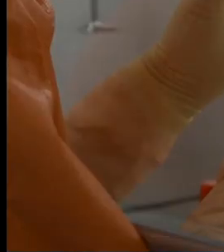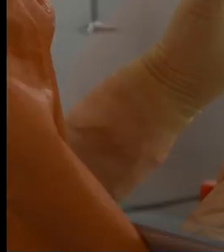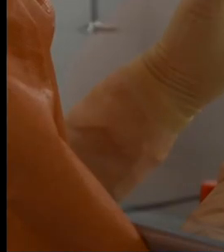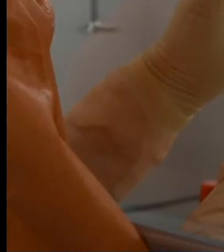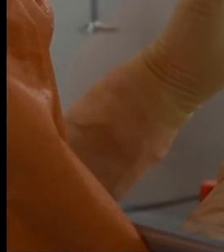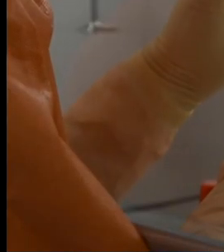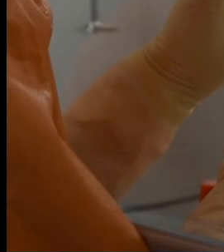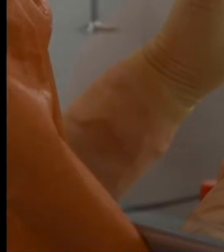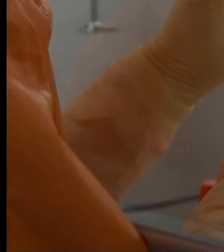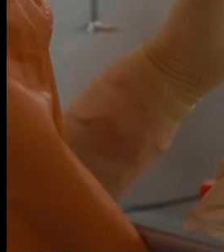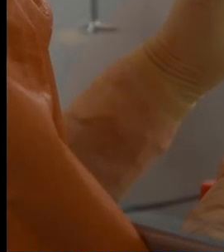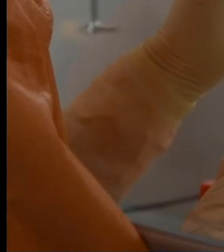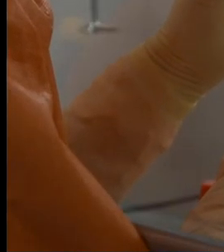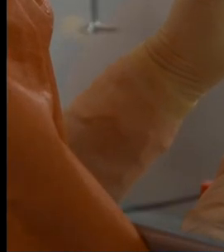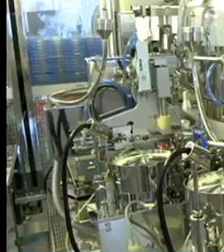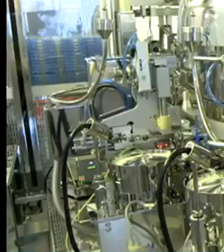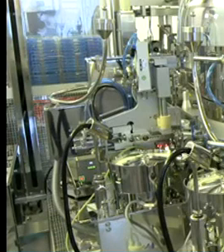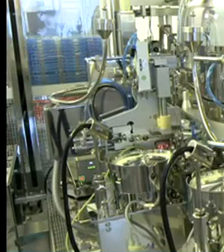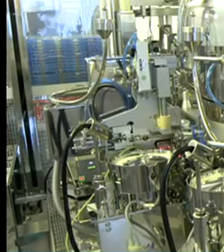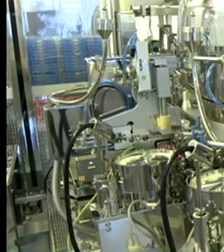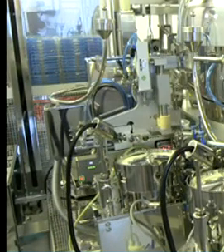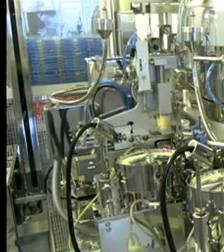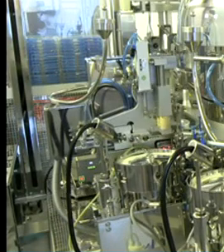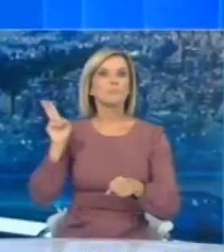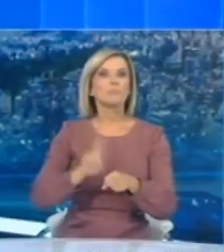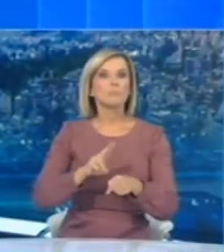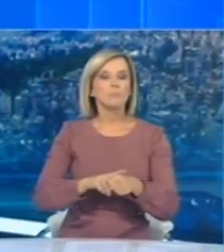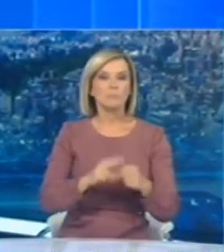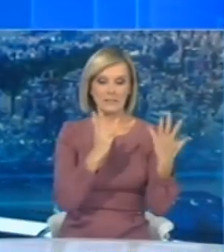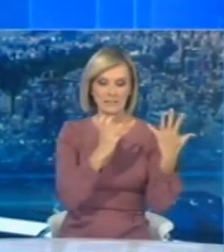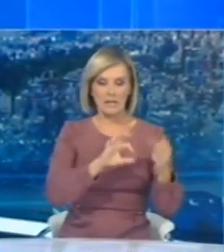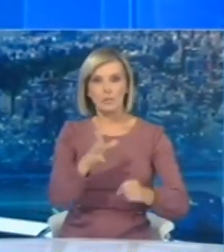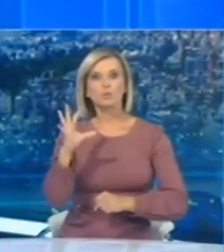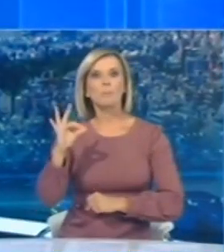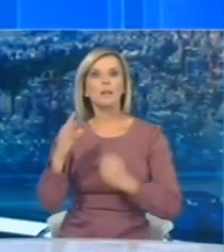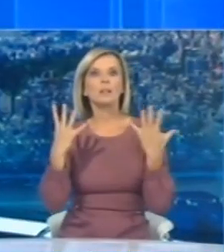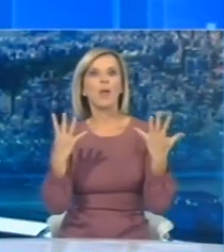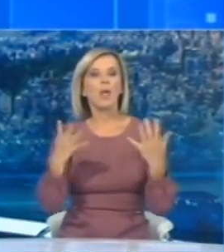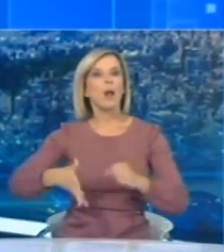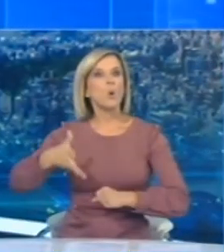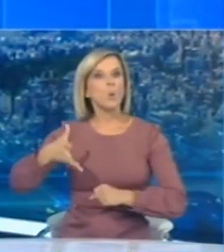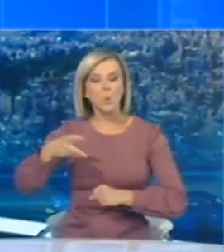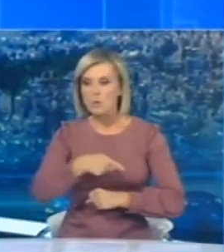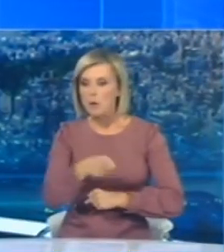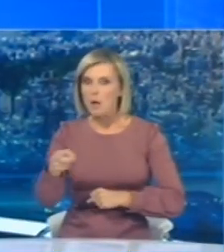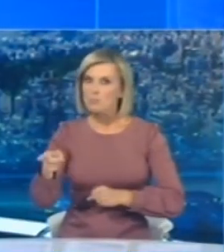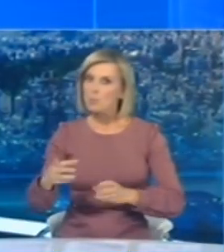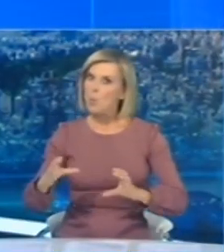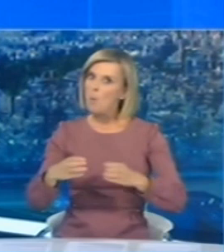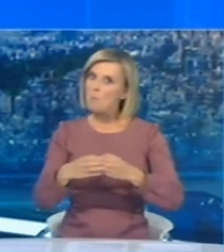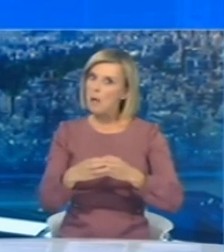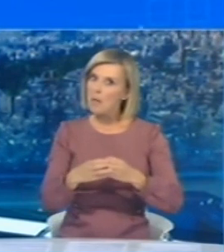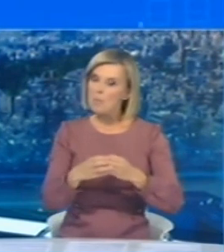μέλλον για όλα τα εμβόλια, εφόσον κρίνεται αυτό από τους ειδικούς. Στην παρούσα φάση που τα επίπεδα διασποράς του